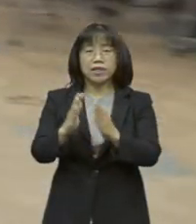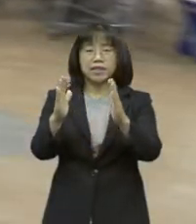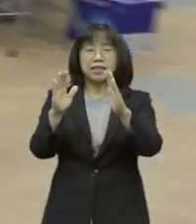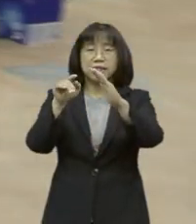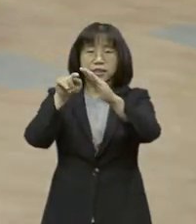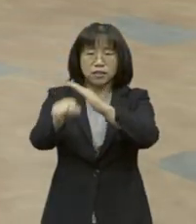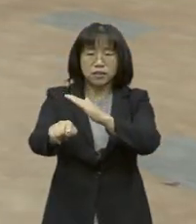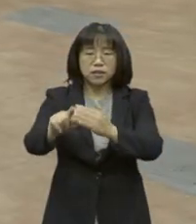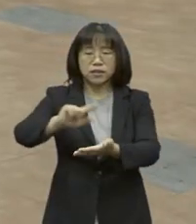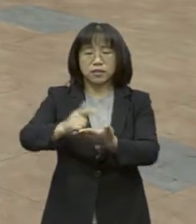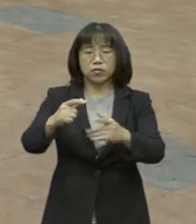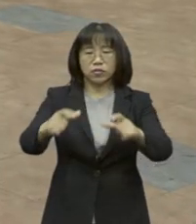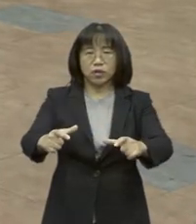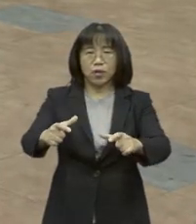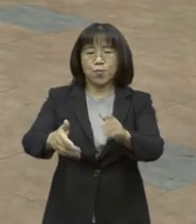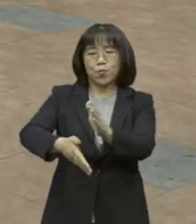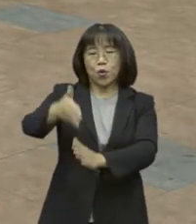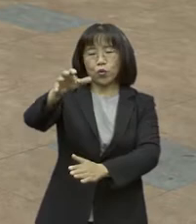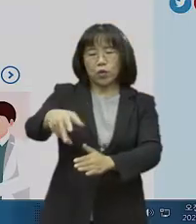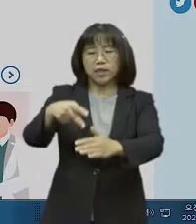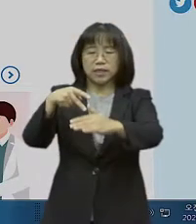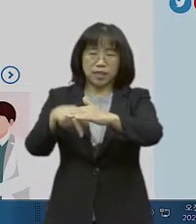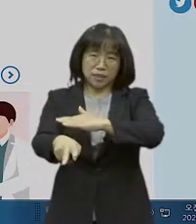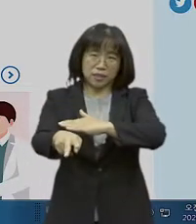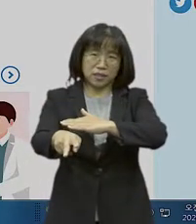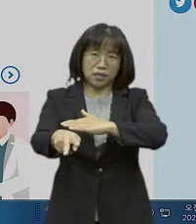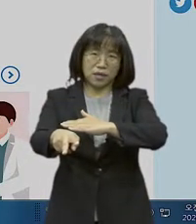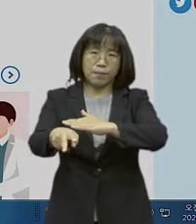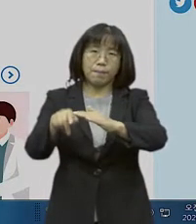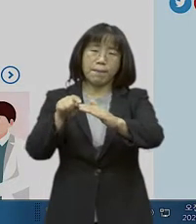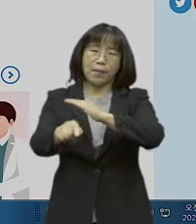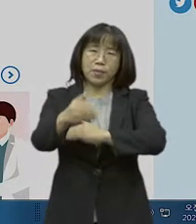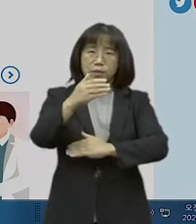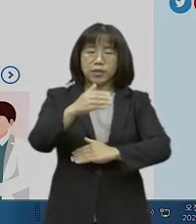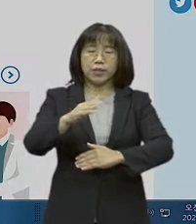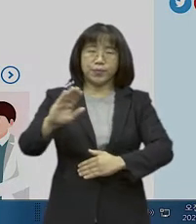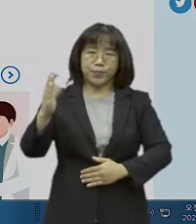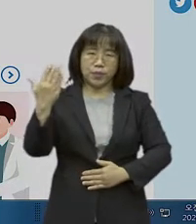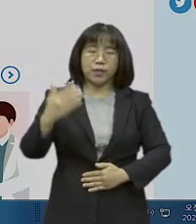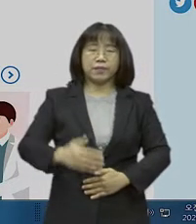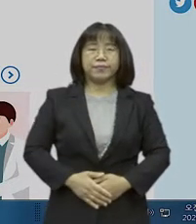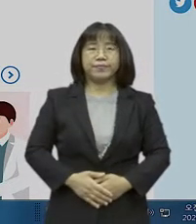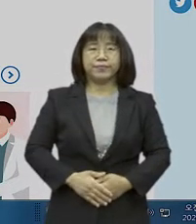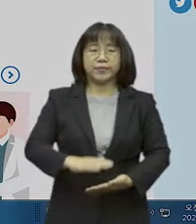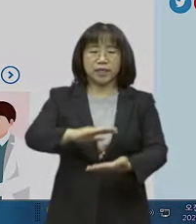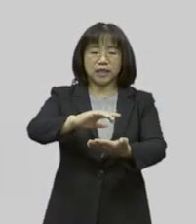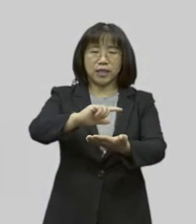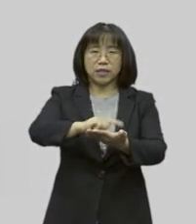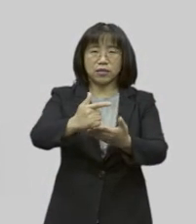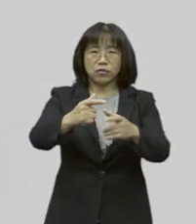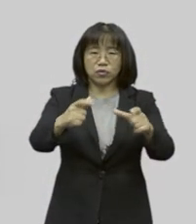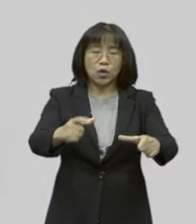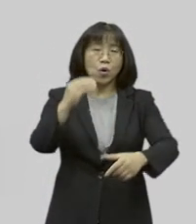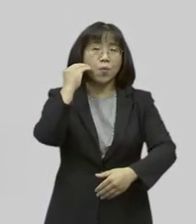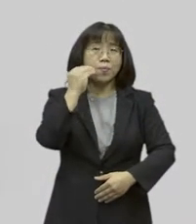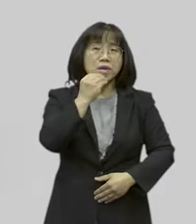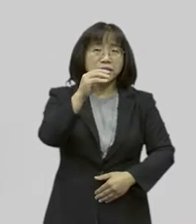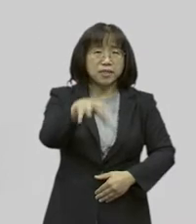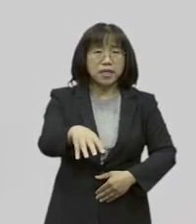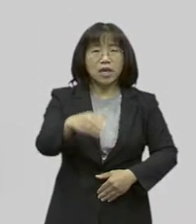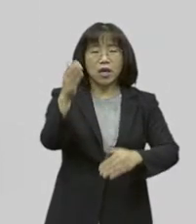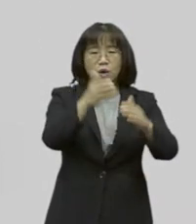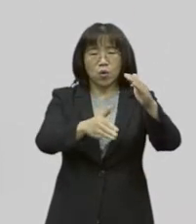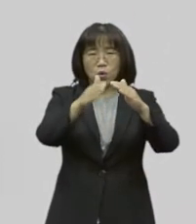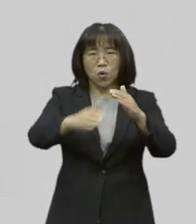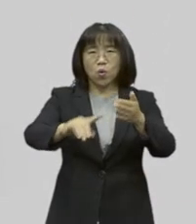구청 본관 지하 2층 상황실을 방문하면 됩니다 보다 자세한 사항은 강서 구청 홈페이지 공지